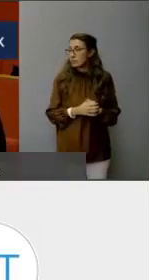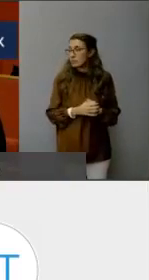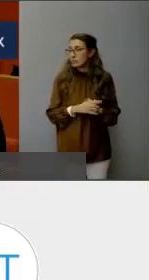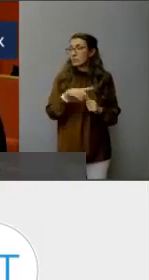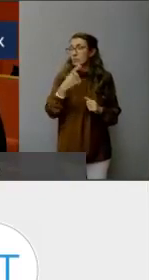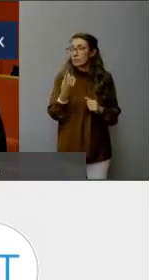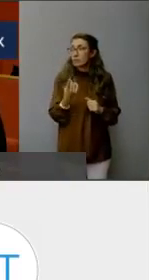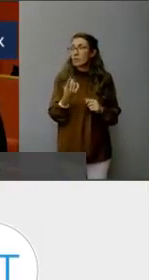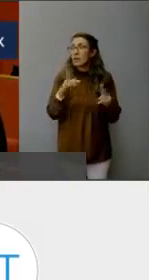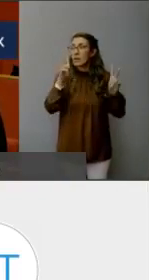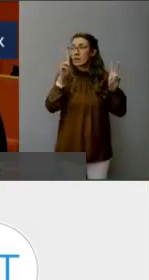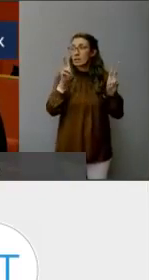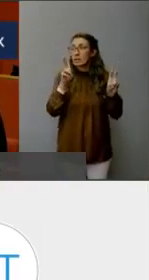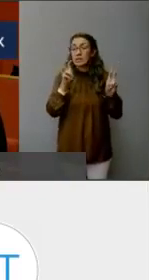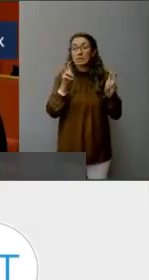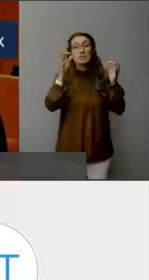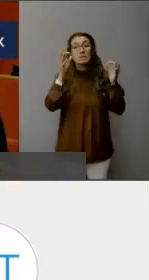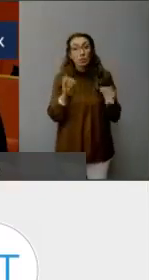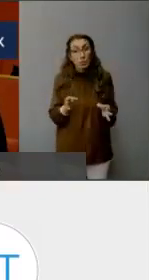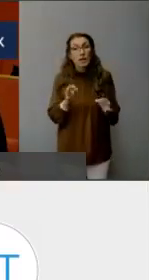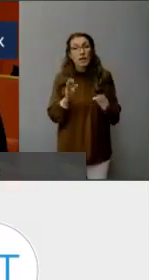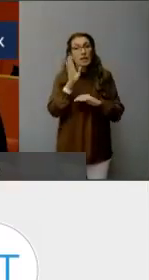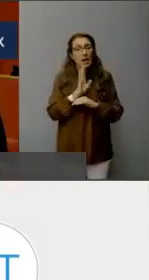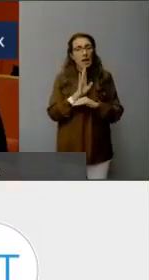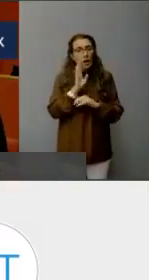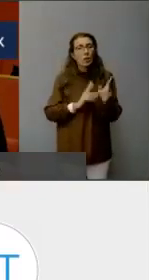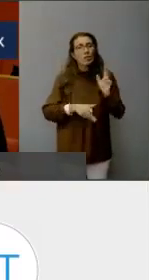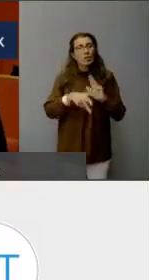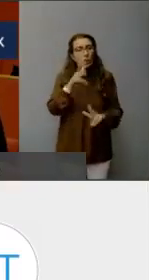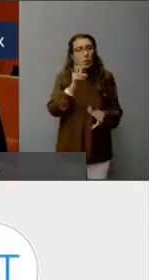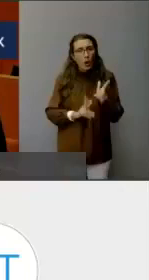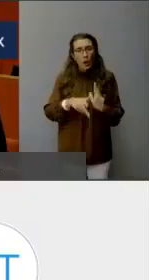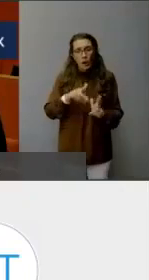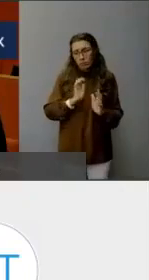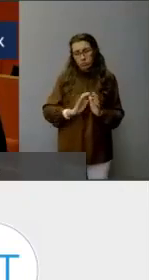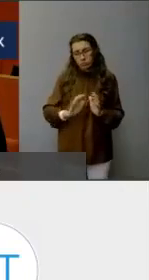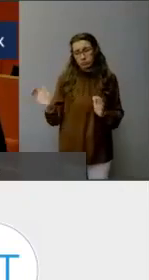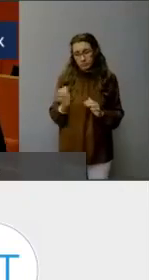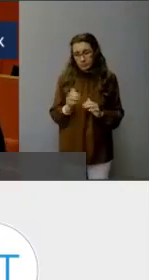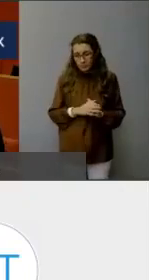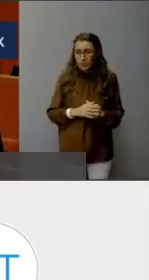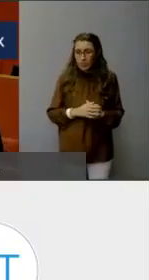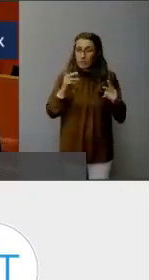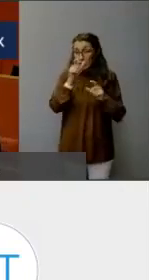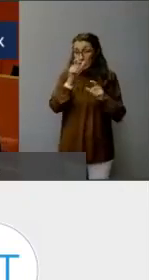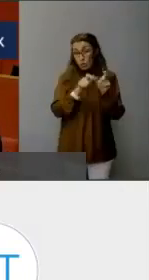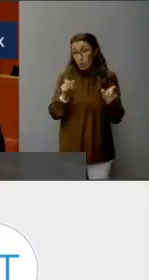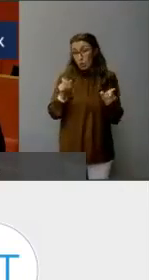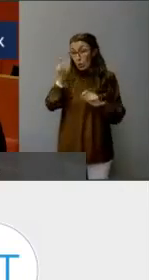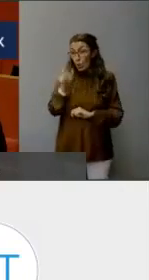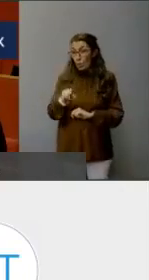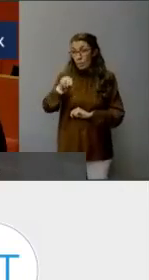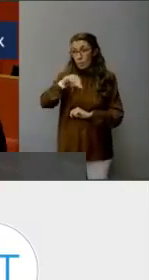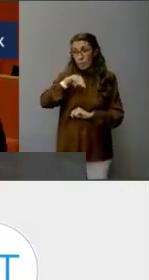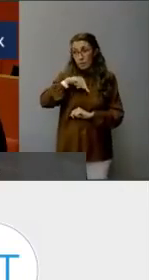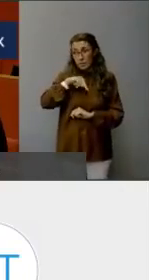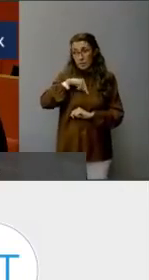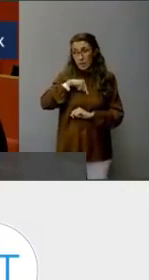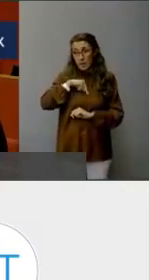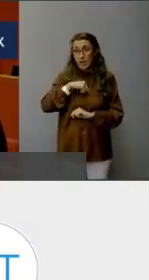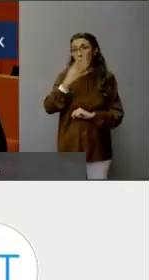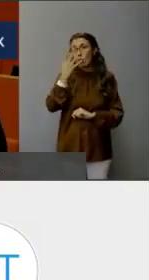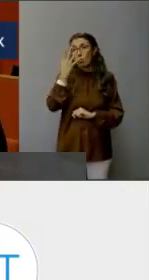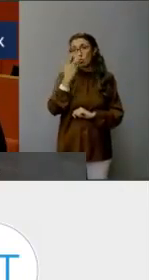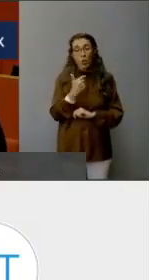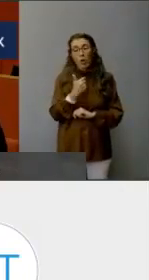dalla sicura la sicurezza dalle acque del photoshop evidente il proprietario intenzione di spalmarla di spalmata